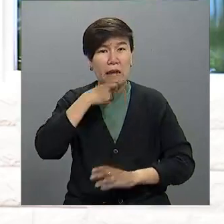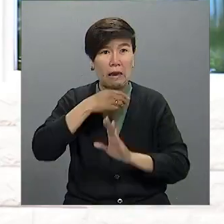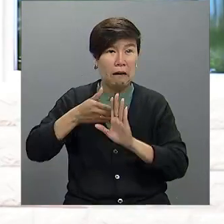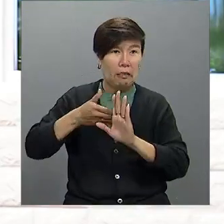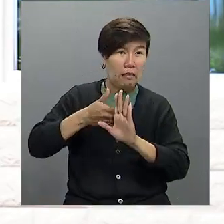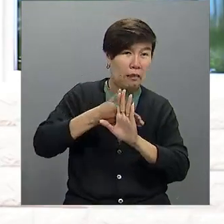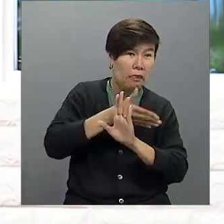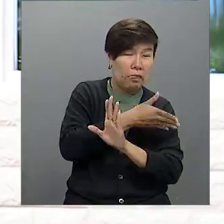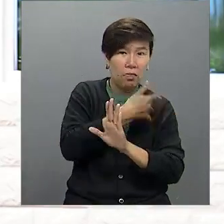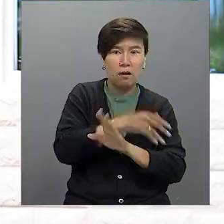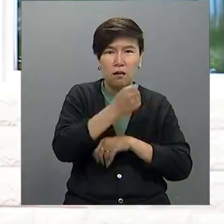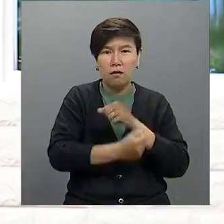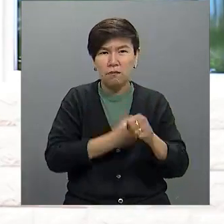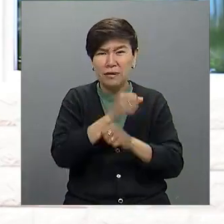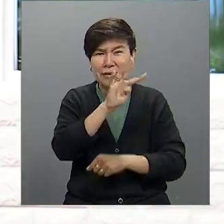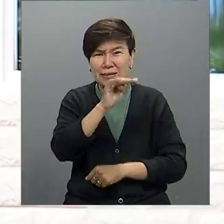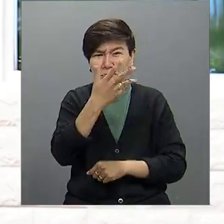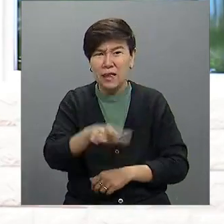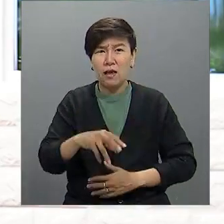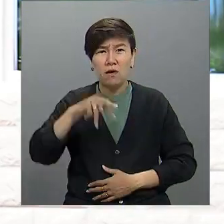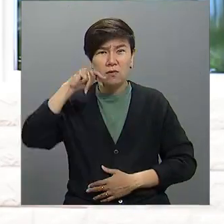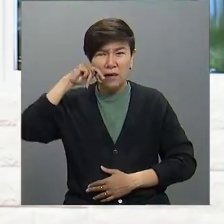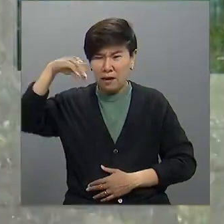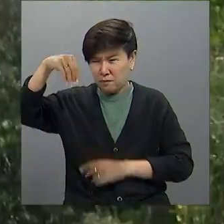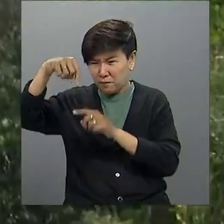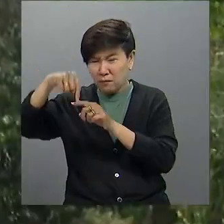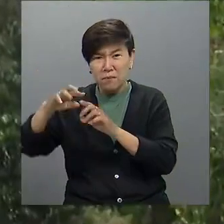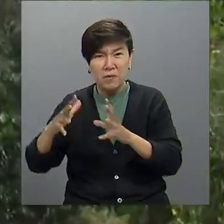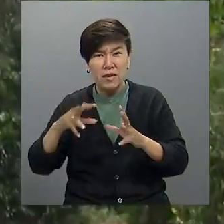แคลนน้ำทุกฤดูแล้งจริงๆนะคะไปดูกันค่ะ